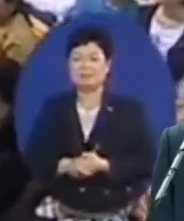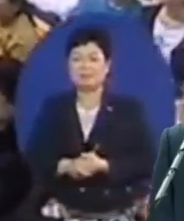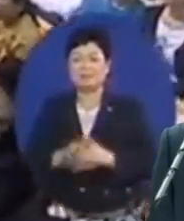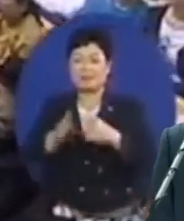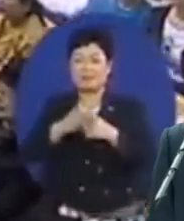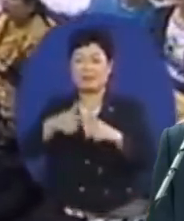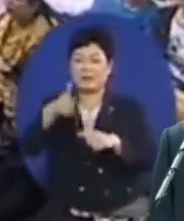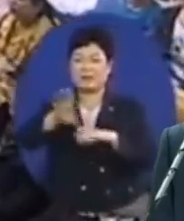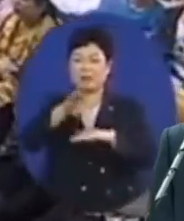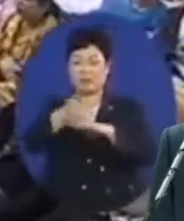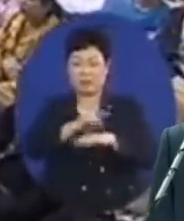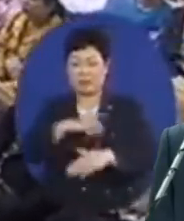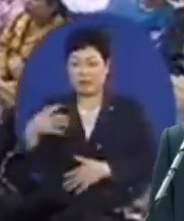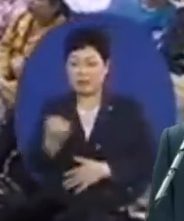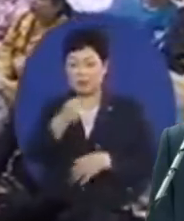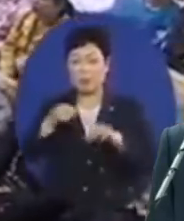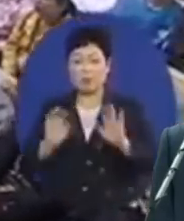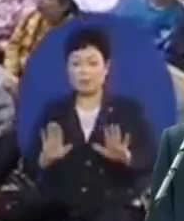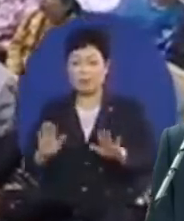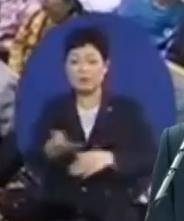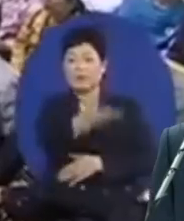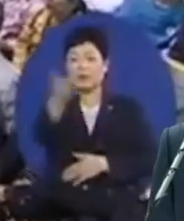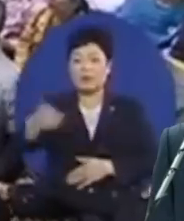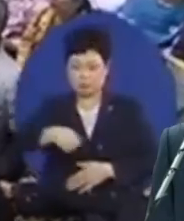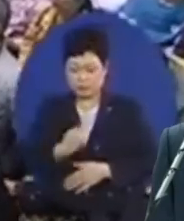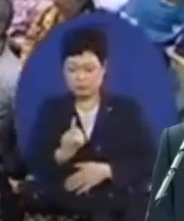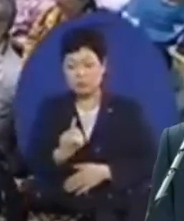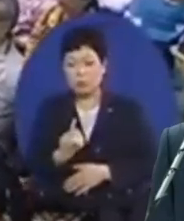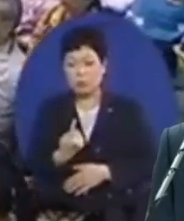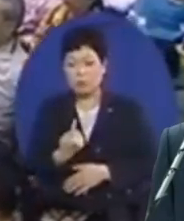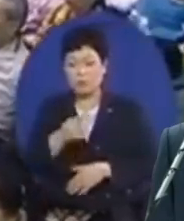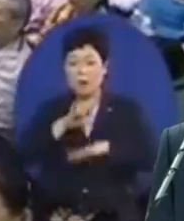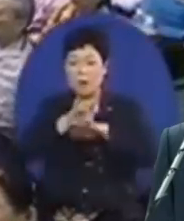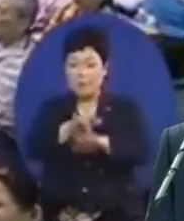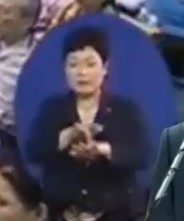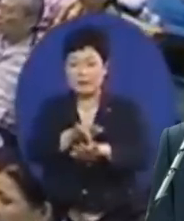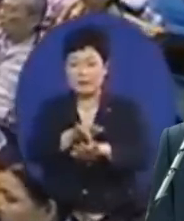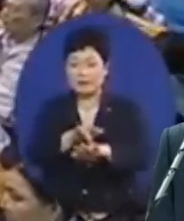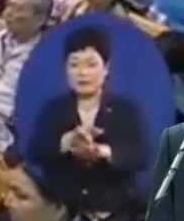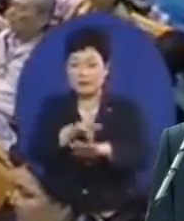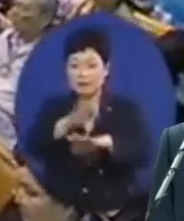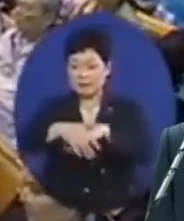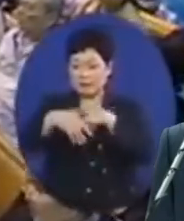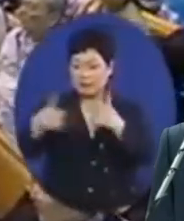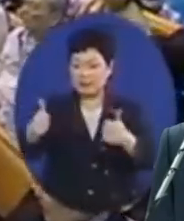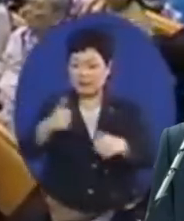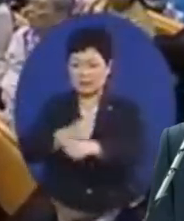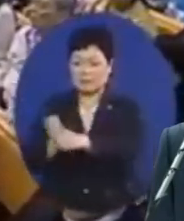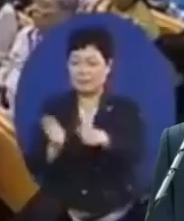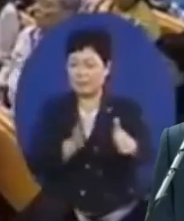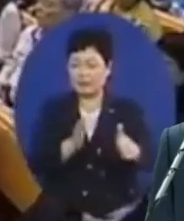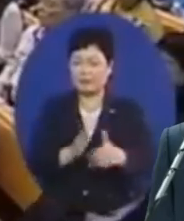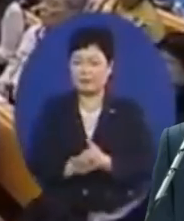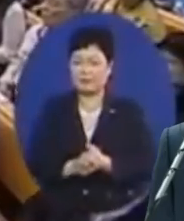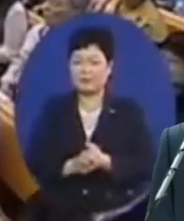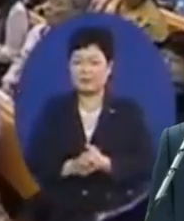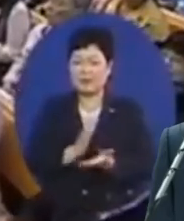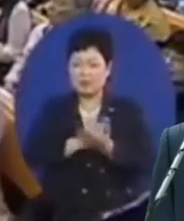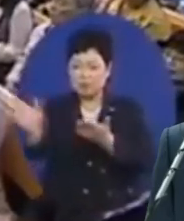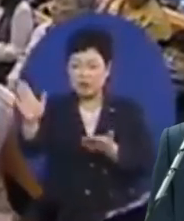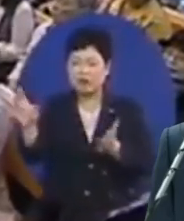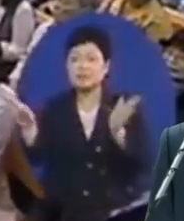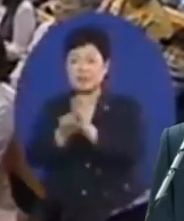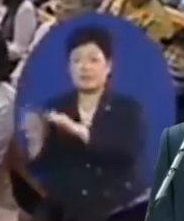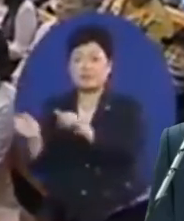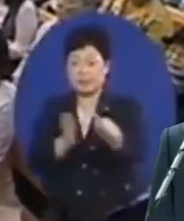그러므로 예수 그리스도 이름으로 오늘 여러분 스스로 마귀를 대적하십시오. 물러날 것을